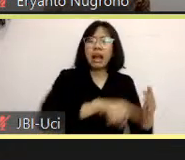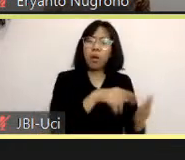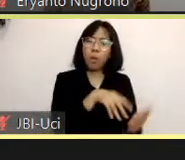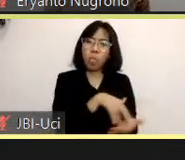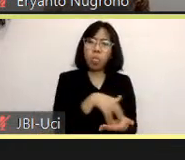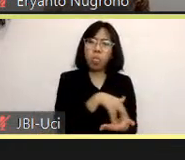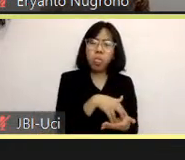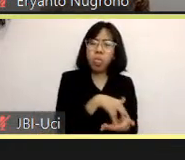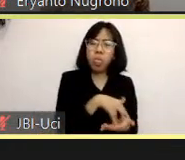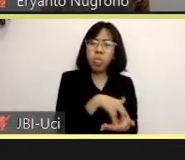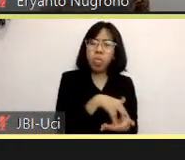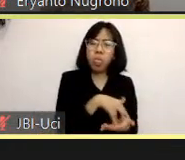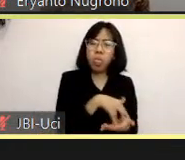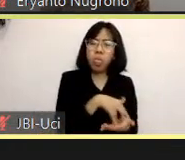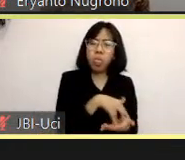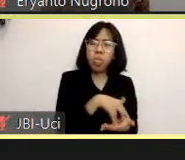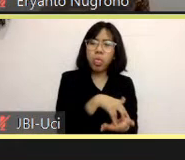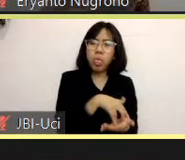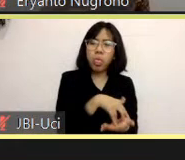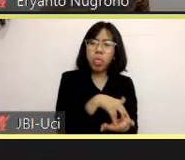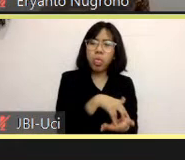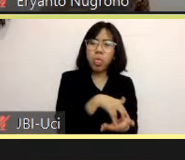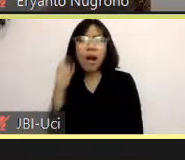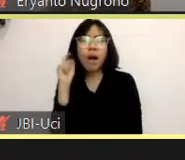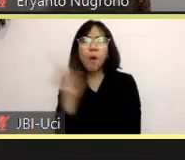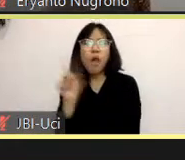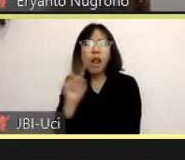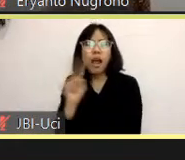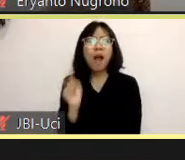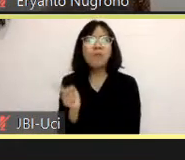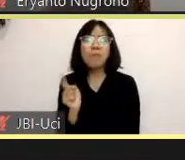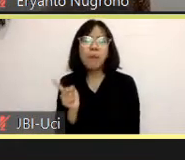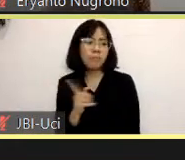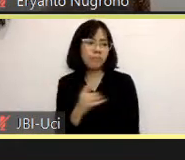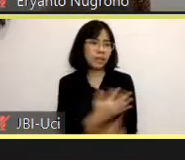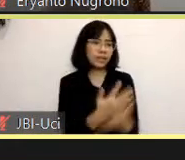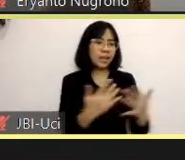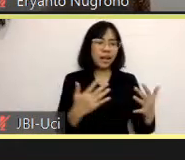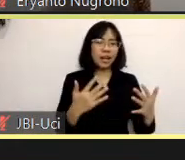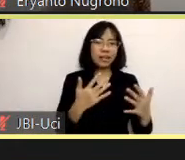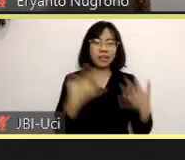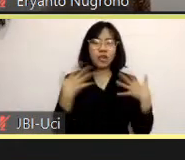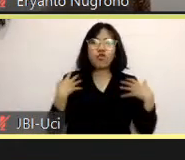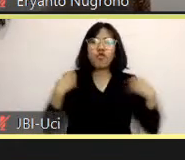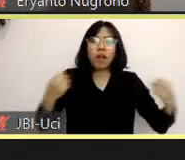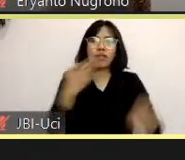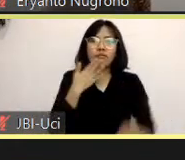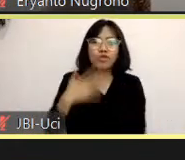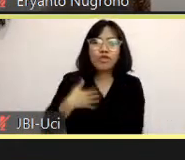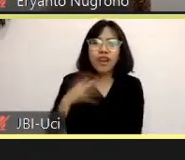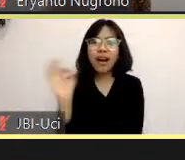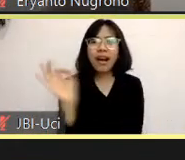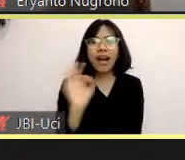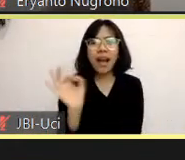Seolah tidak memiliki kekuatan yang cukup untuk